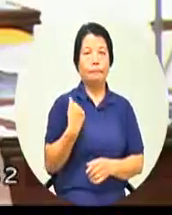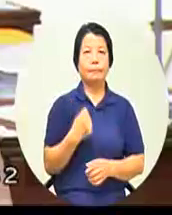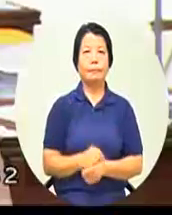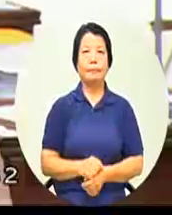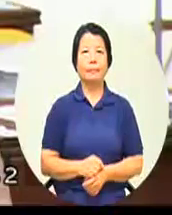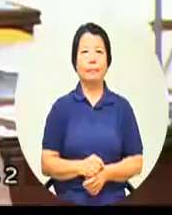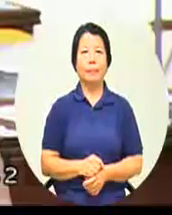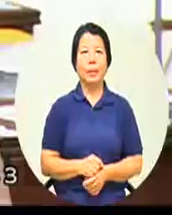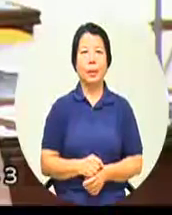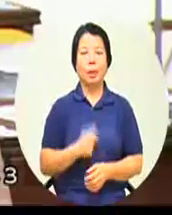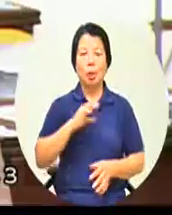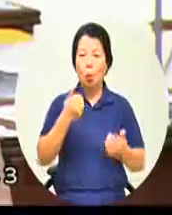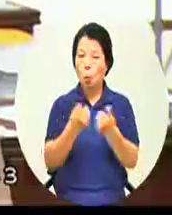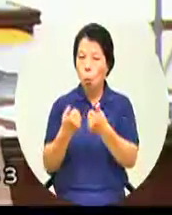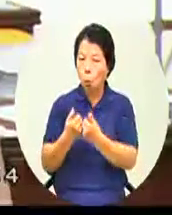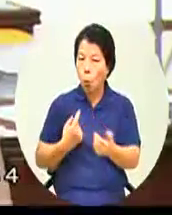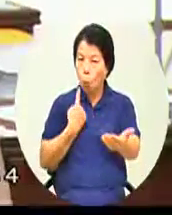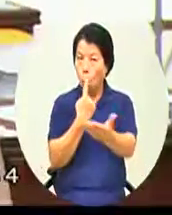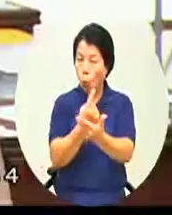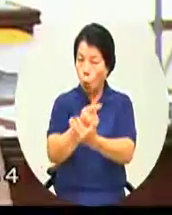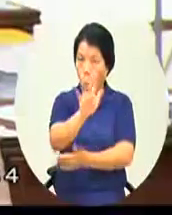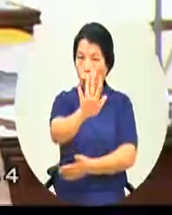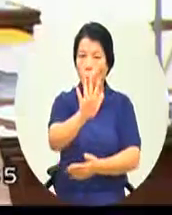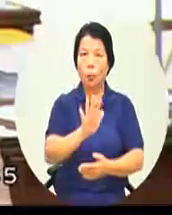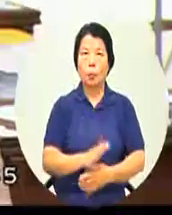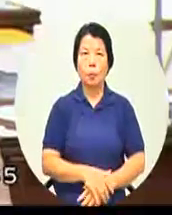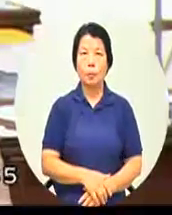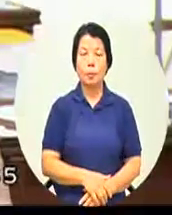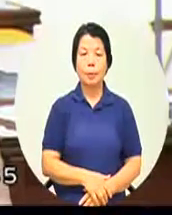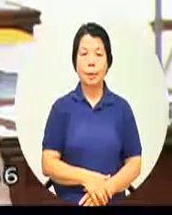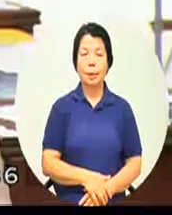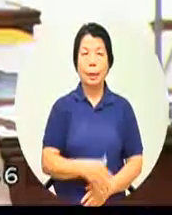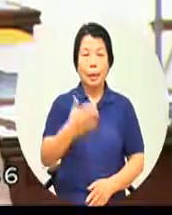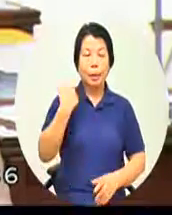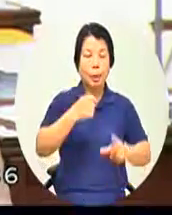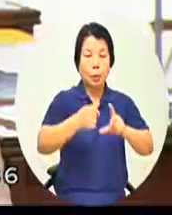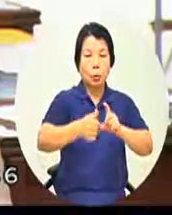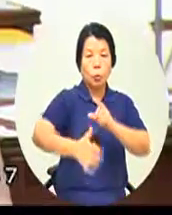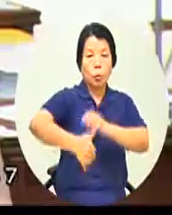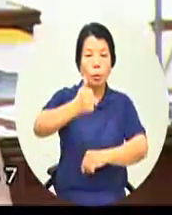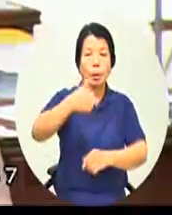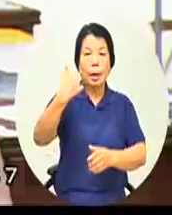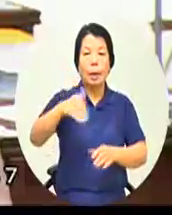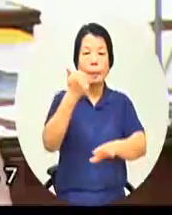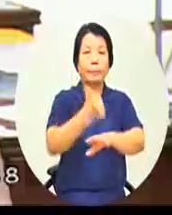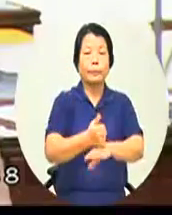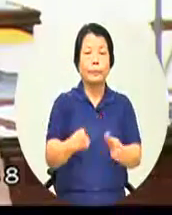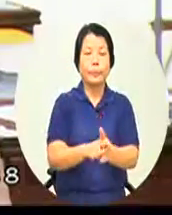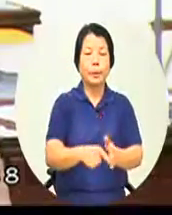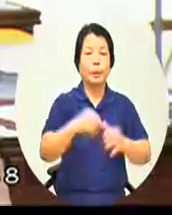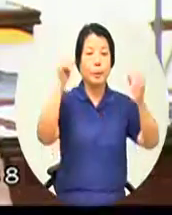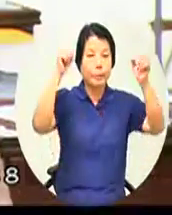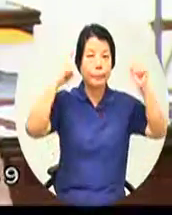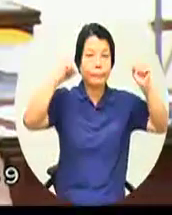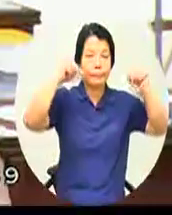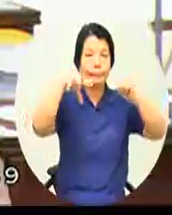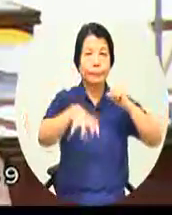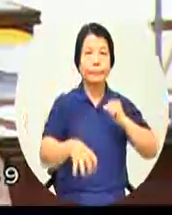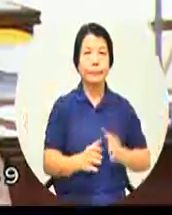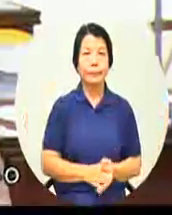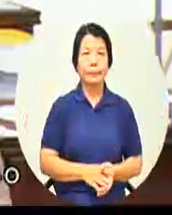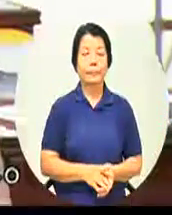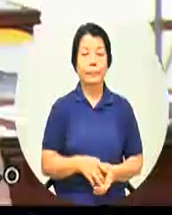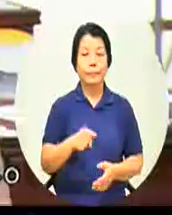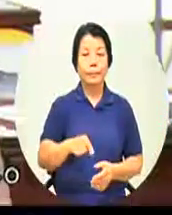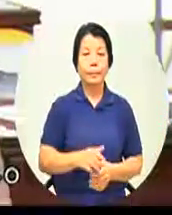个诶会都有去参加。哦，你袂做局长的时阵，包括体育场遐对不对？哦，遐下骹遐运